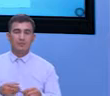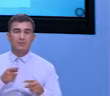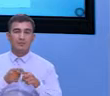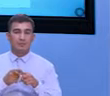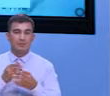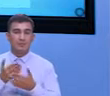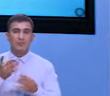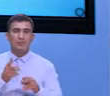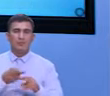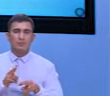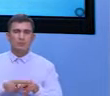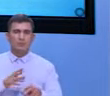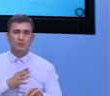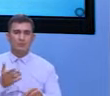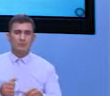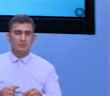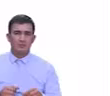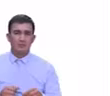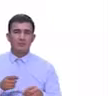Kesma nima edi?